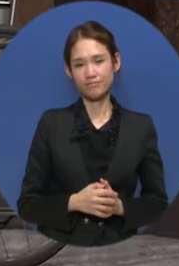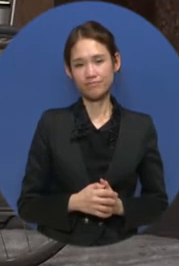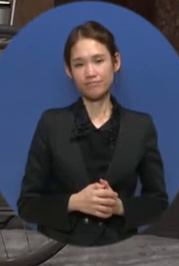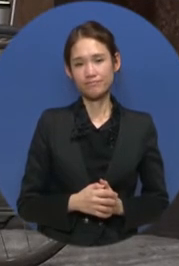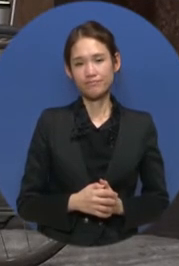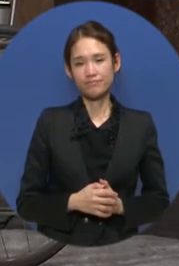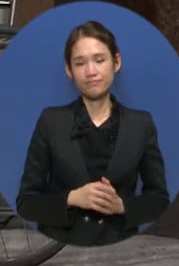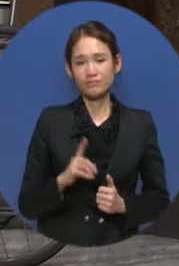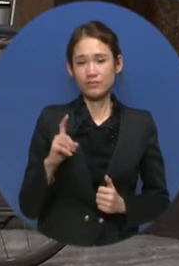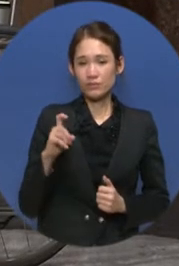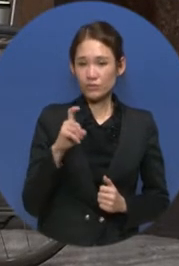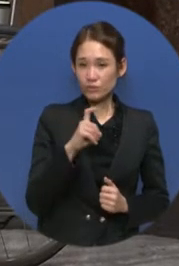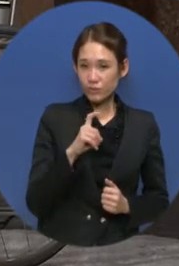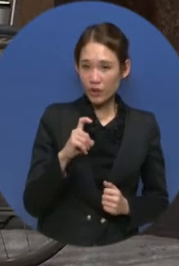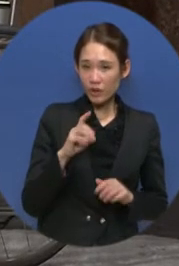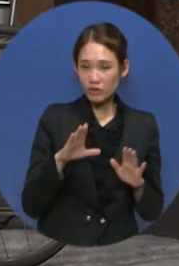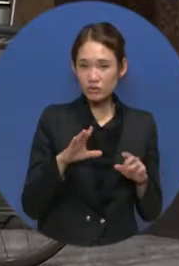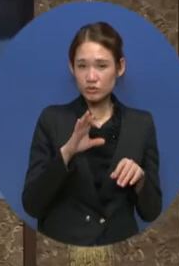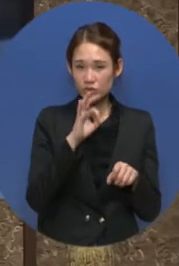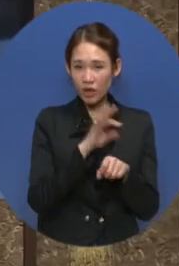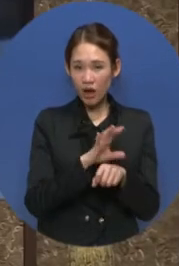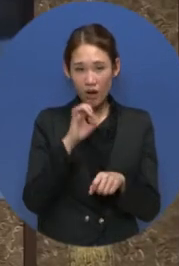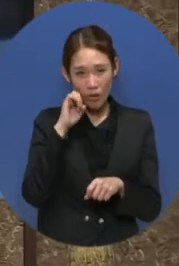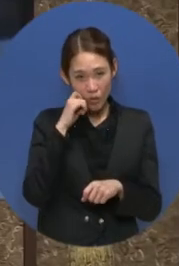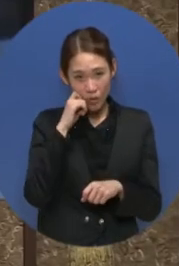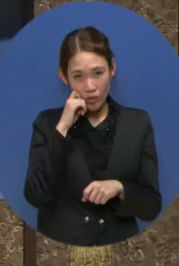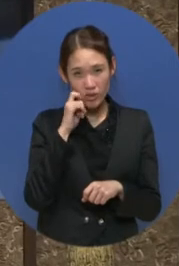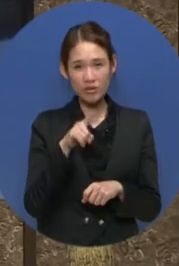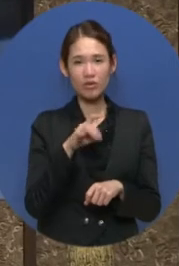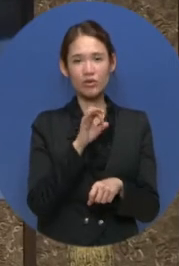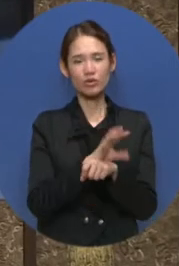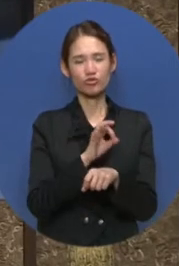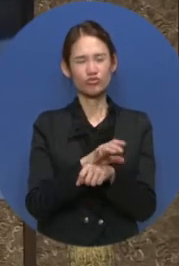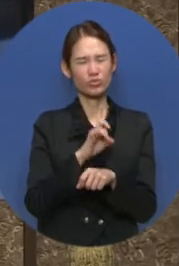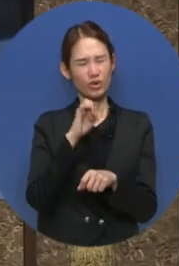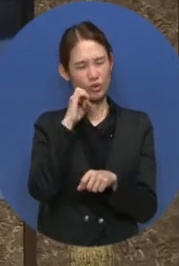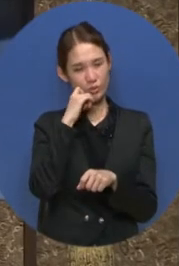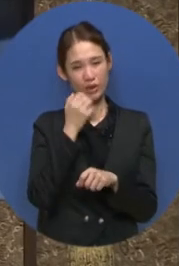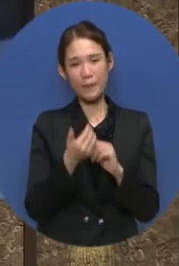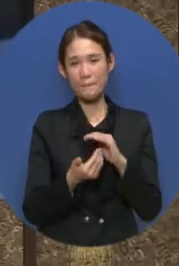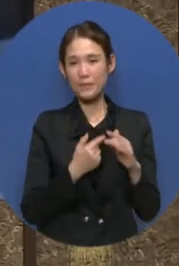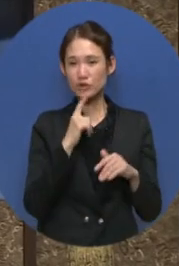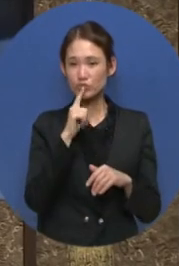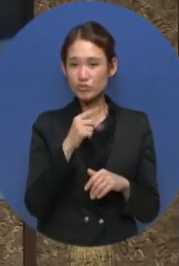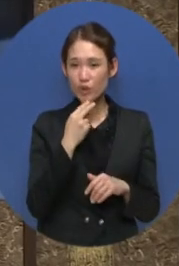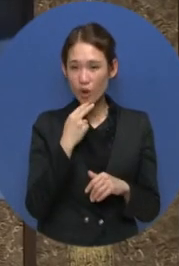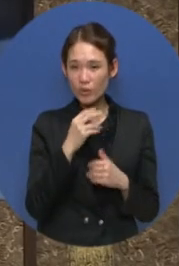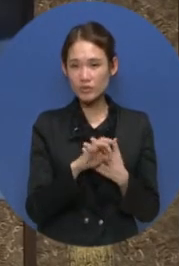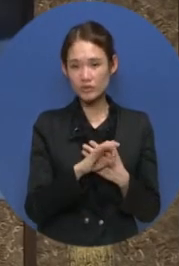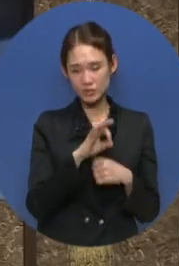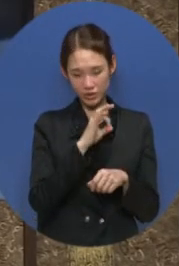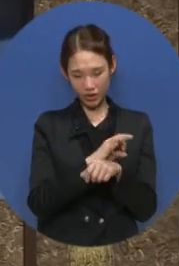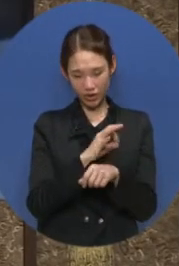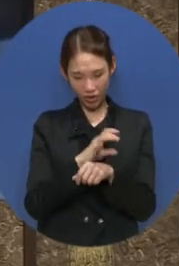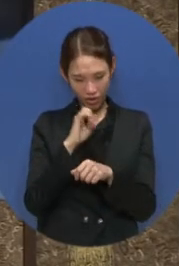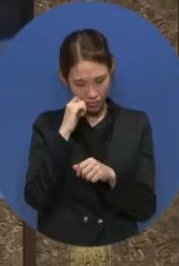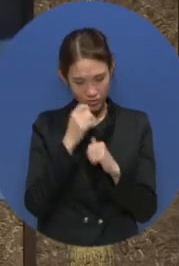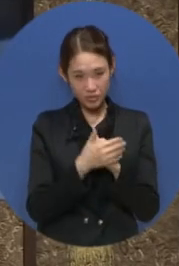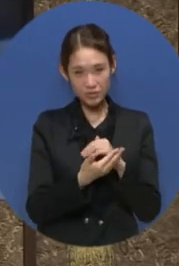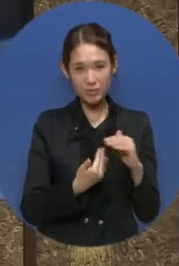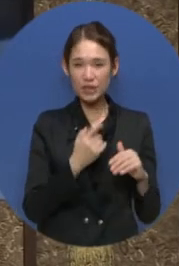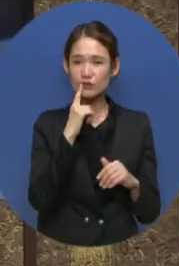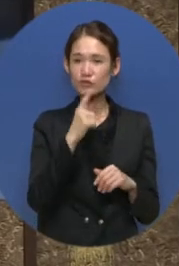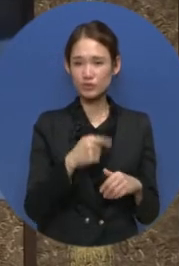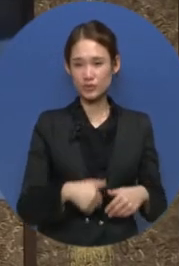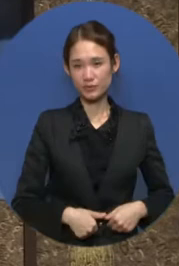이 스프레이는 지금 구매하기가 좀 어렵나요? 요즘 구매하기가 좀 힘듭니다. 미리 주문하지 않으면 구하기가 힘들더라고요. 선 주문을 해야 되네요.